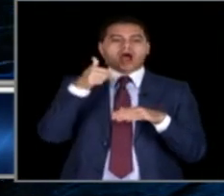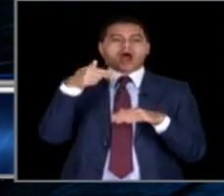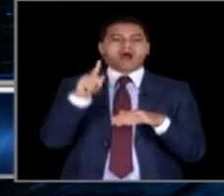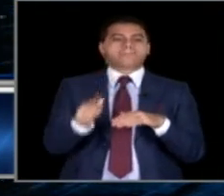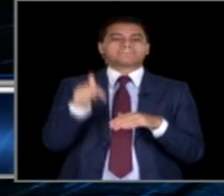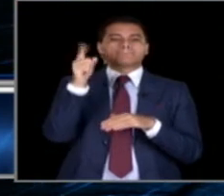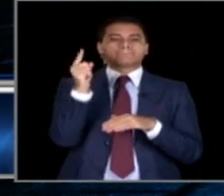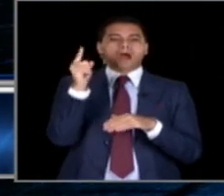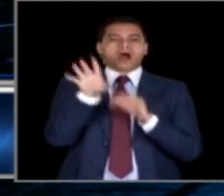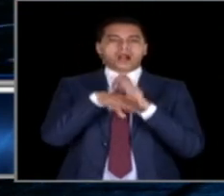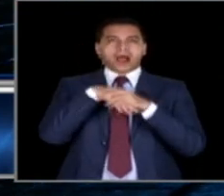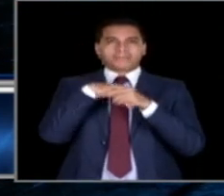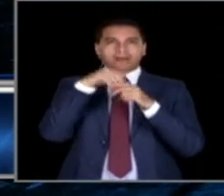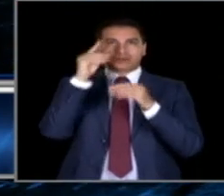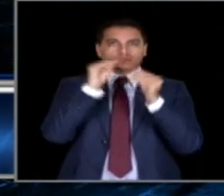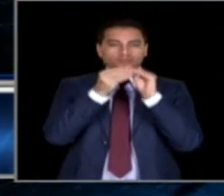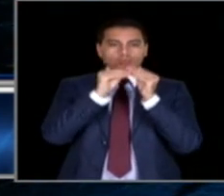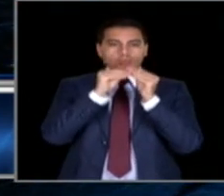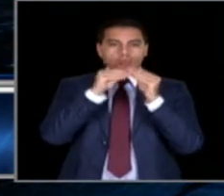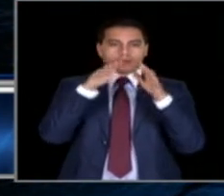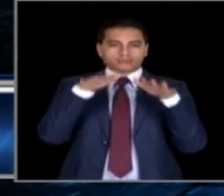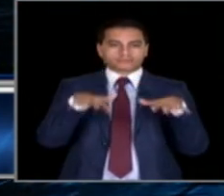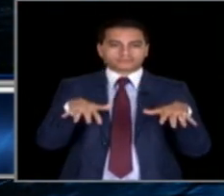صممها المهندس الفرنسي جان نوفيل،